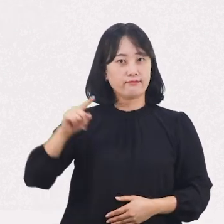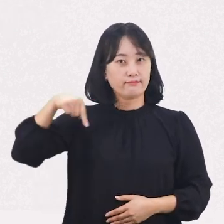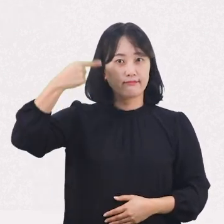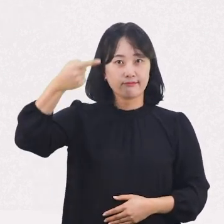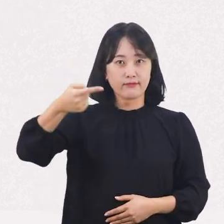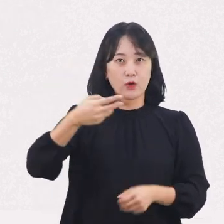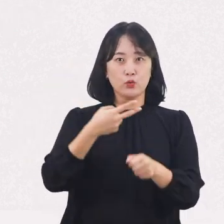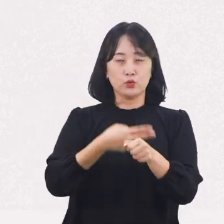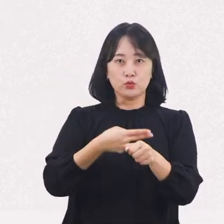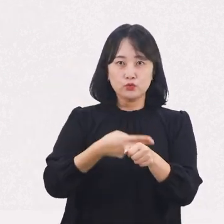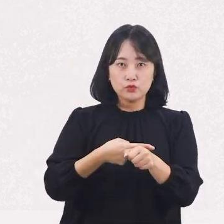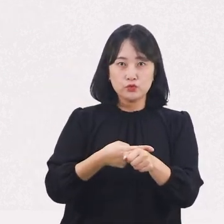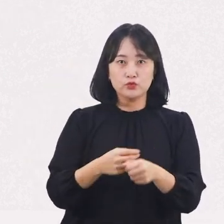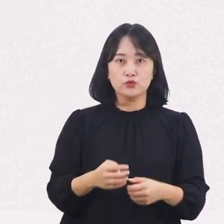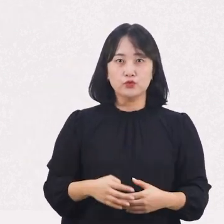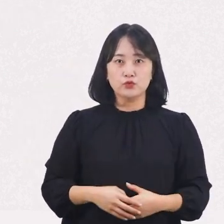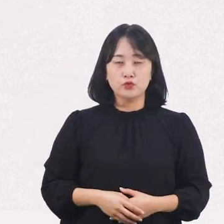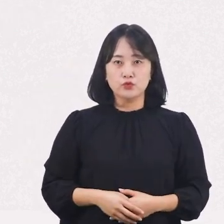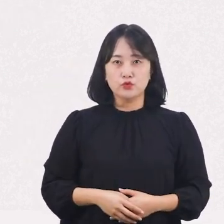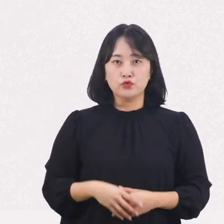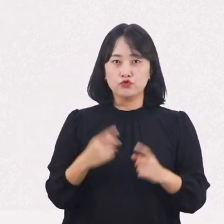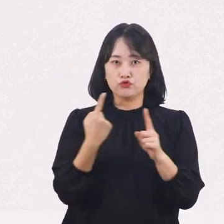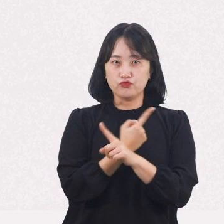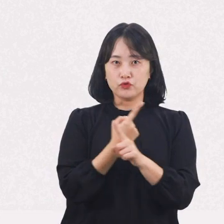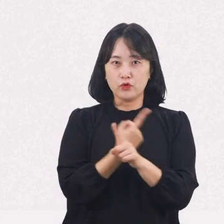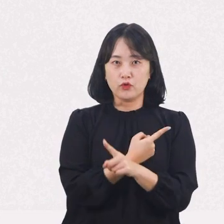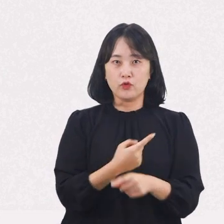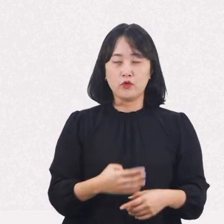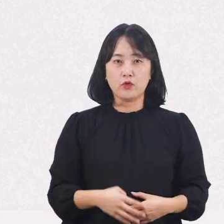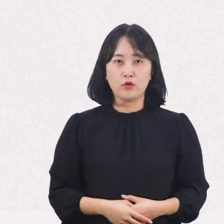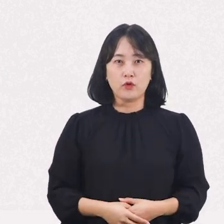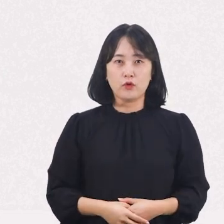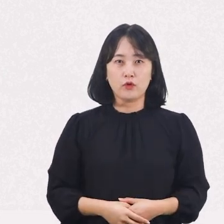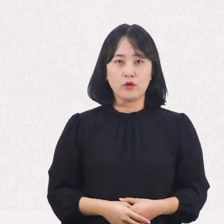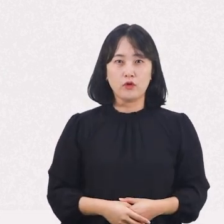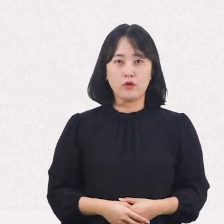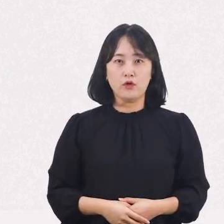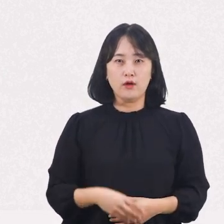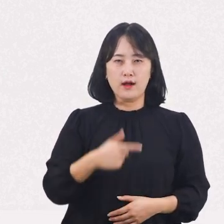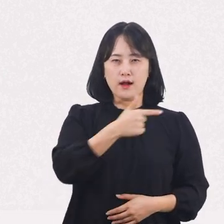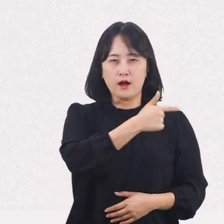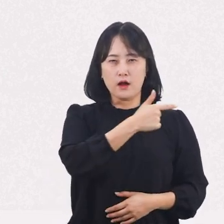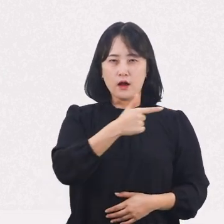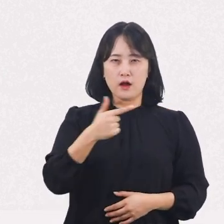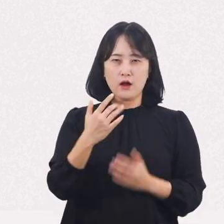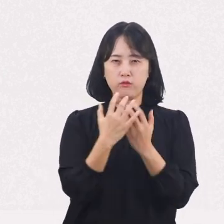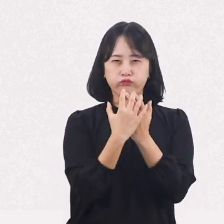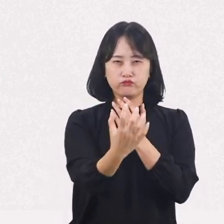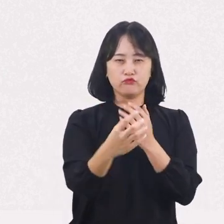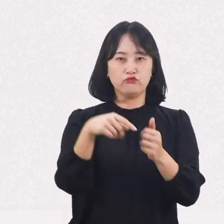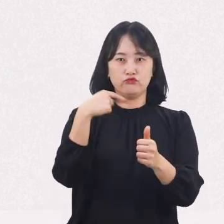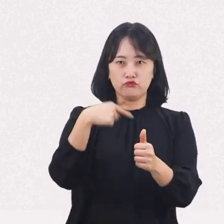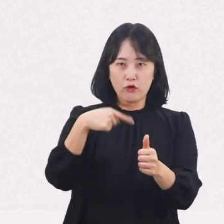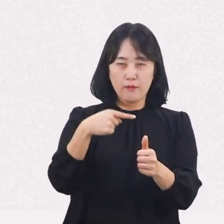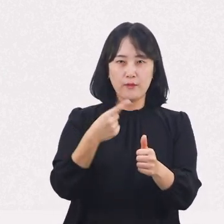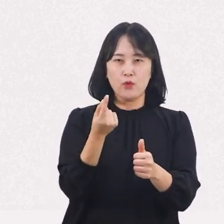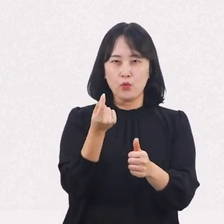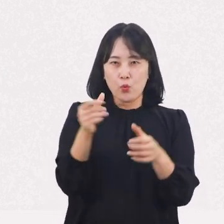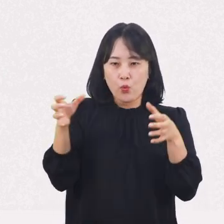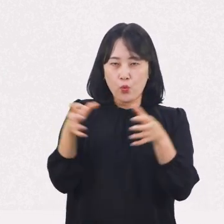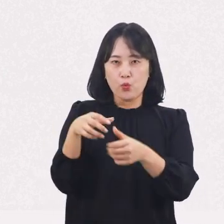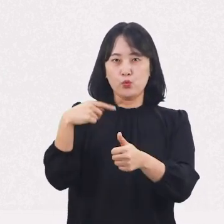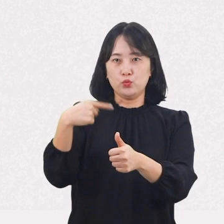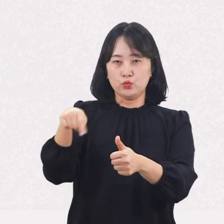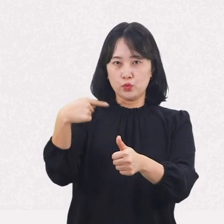다음은 교수 집단의 수정입니다. 교수 집단의 수정은 대집단 수업이나 소집단 수업 등과 같이